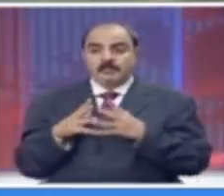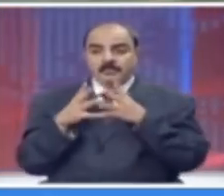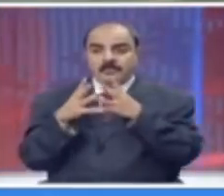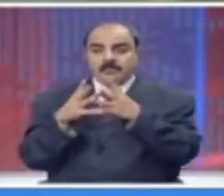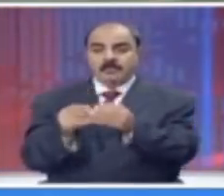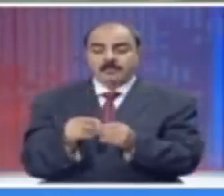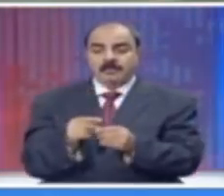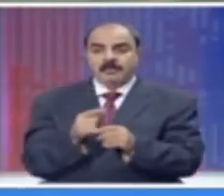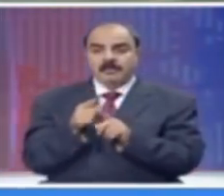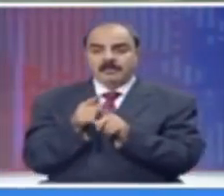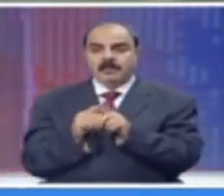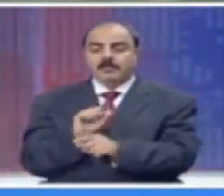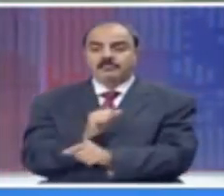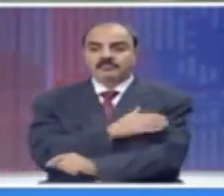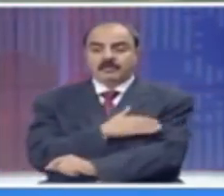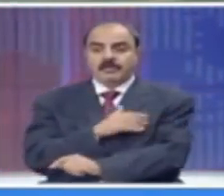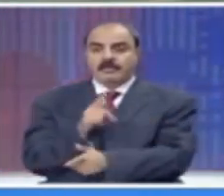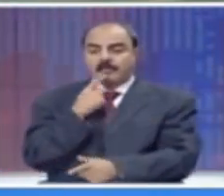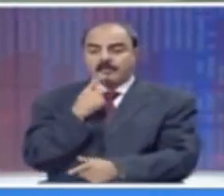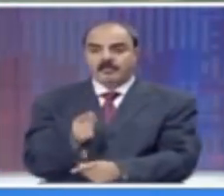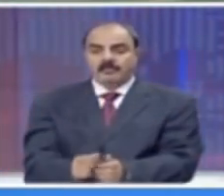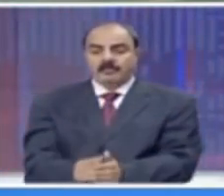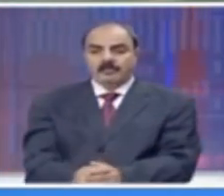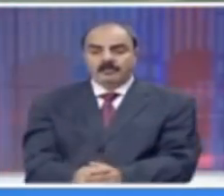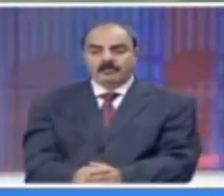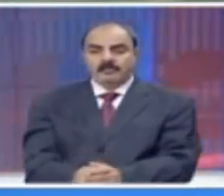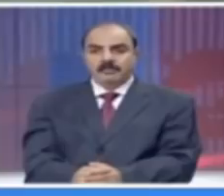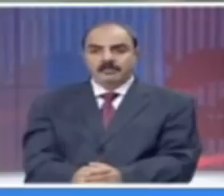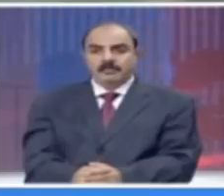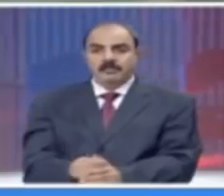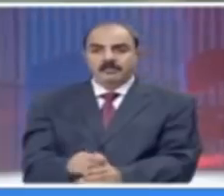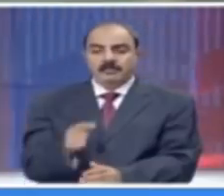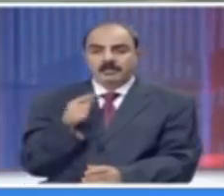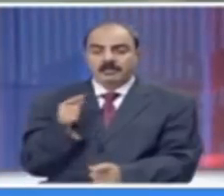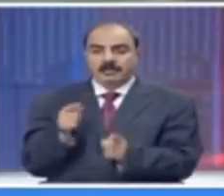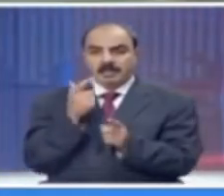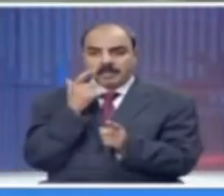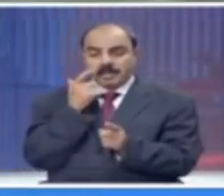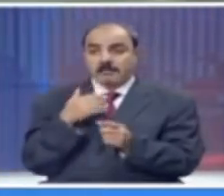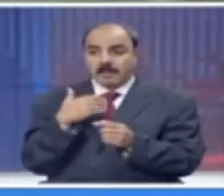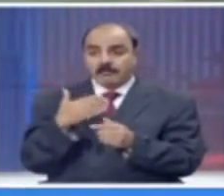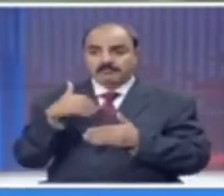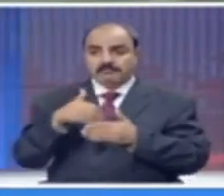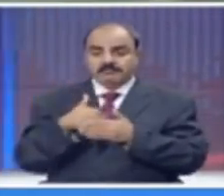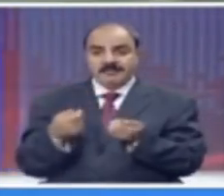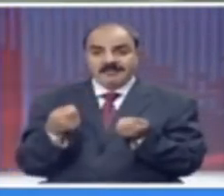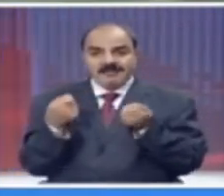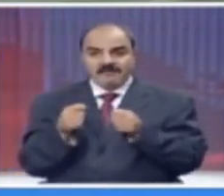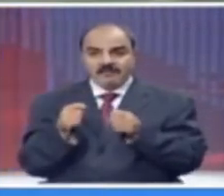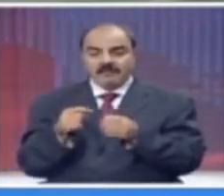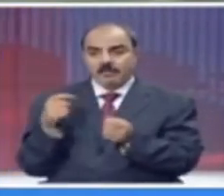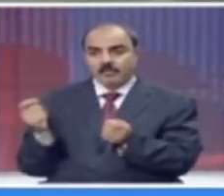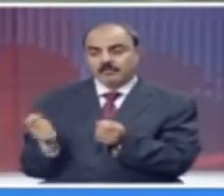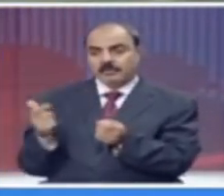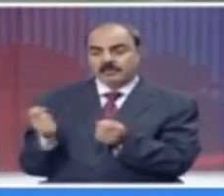عنها نائبة في الكونغرس الأمريكي بأن الملاحظ قبل أن يتم غلق باب